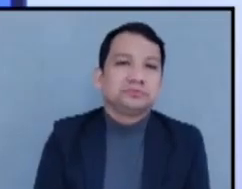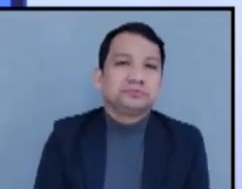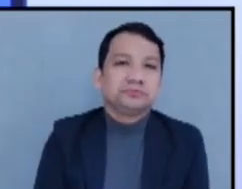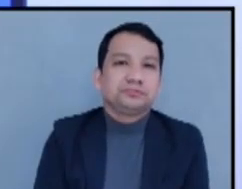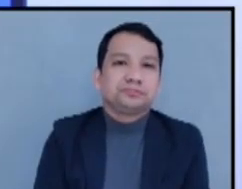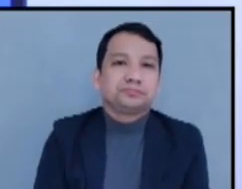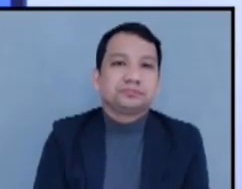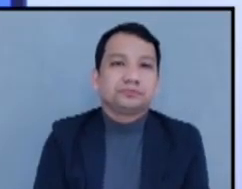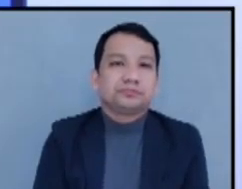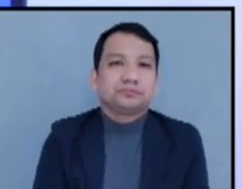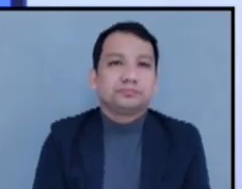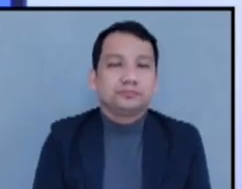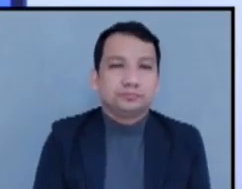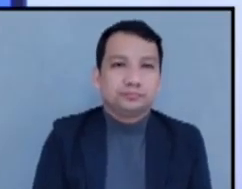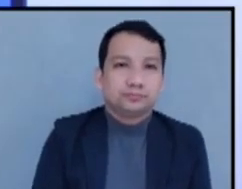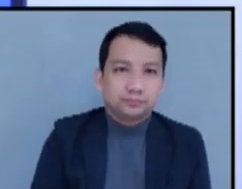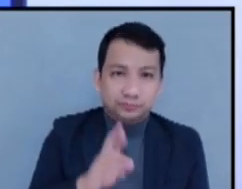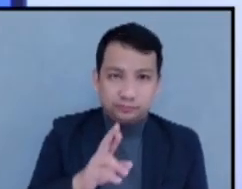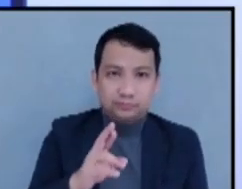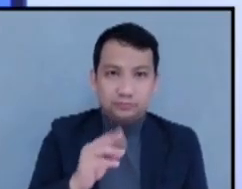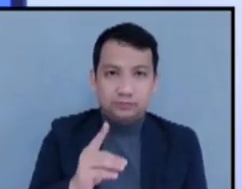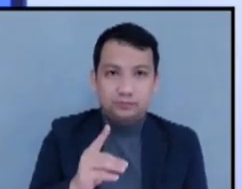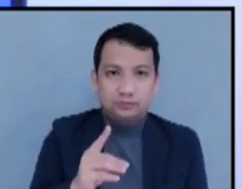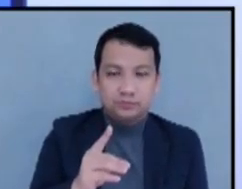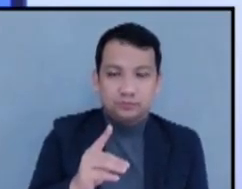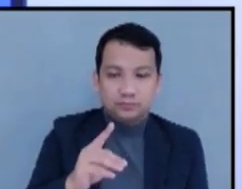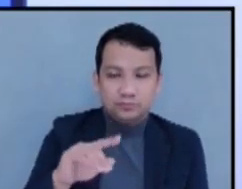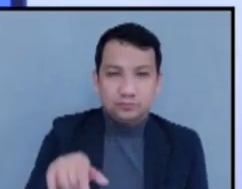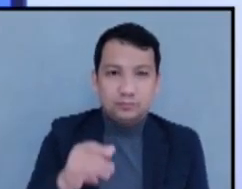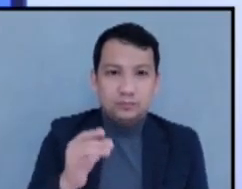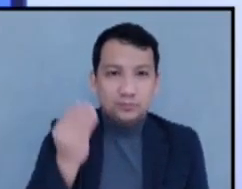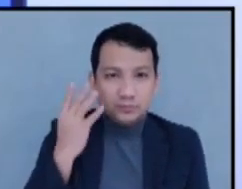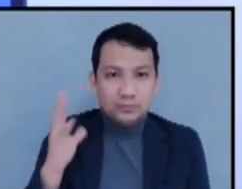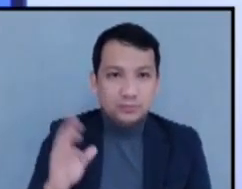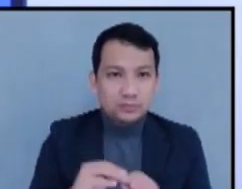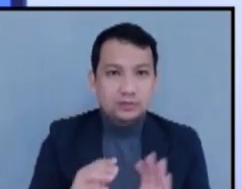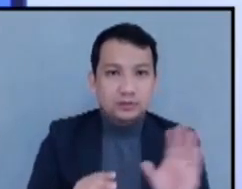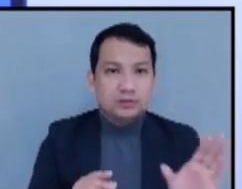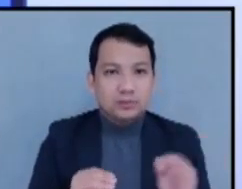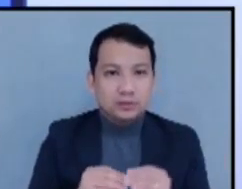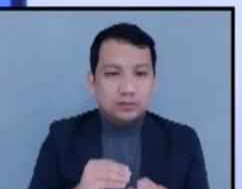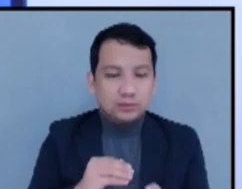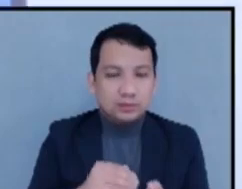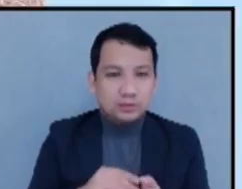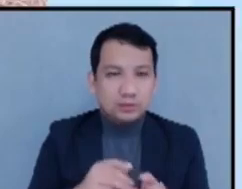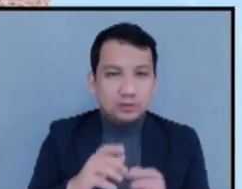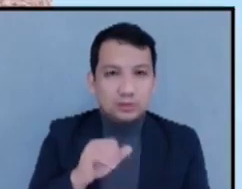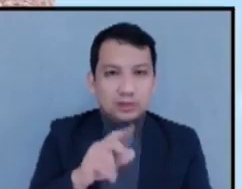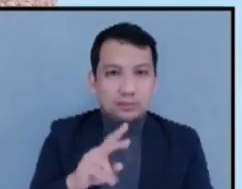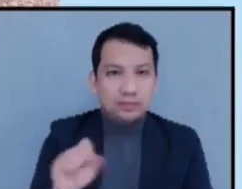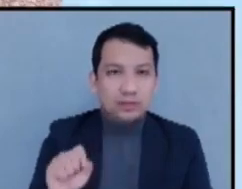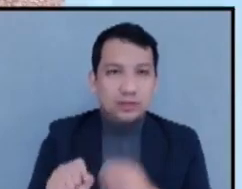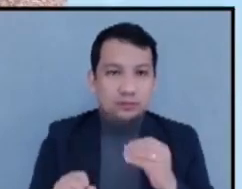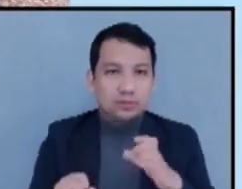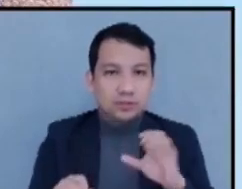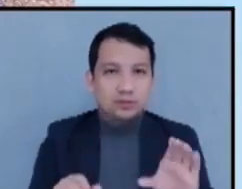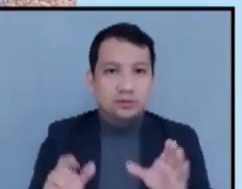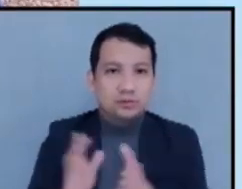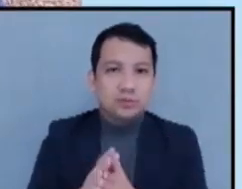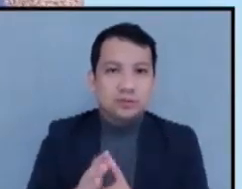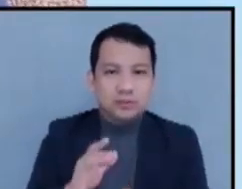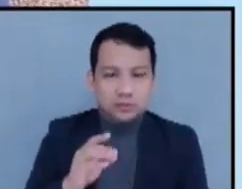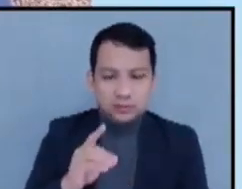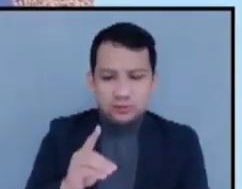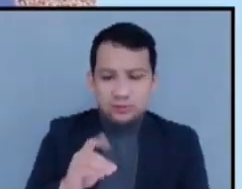Robert Downey Jr. magbabalik sa Avengers films bilang si Dr. Doom. Magbabalik si Robert